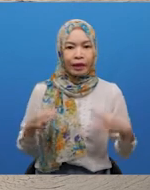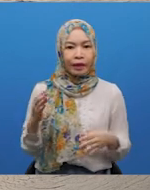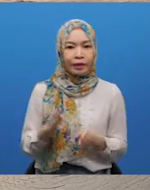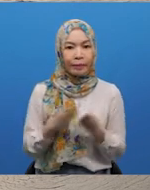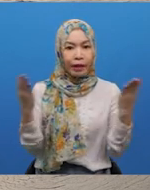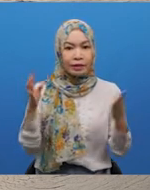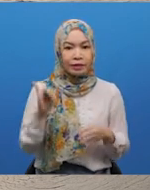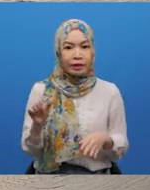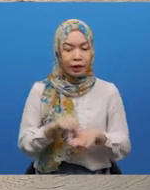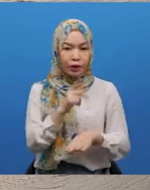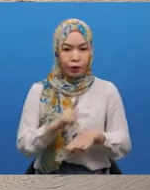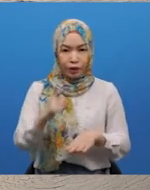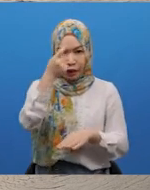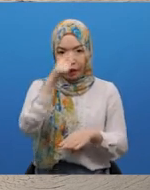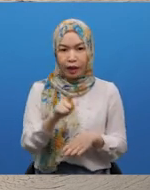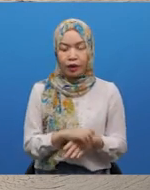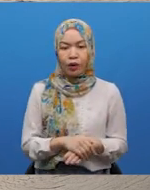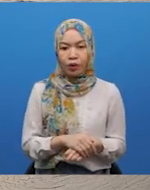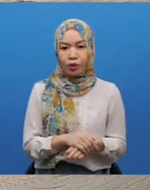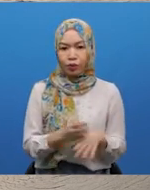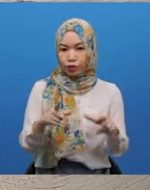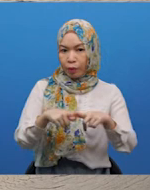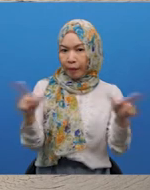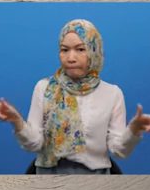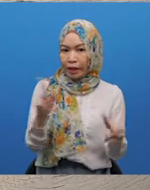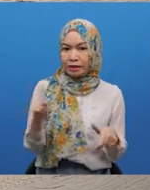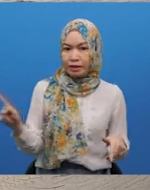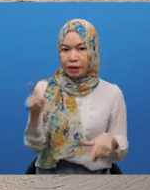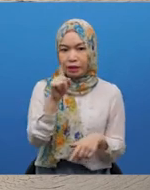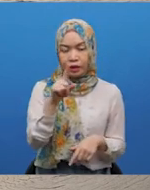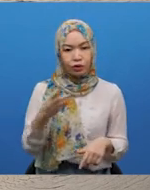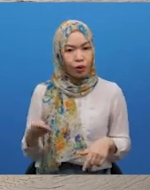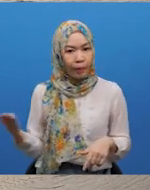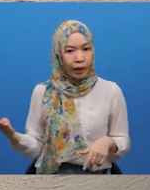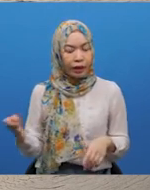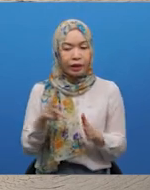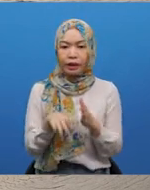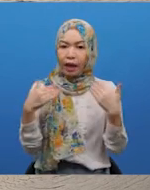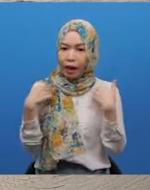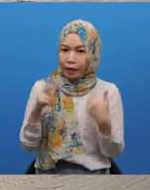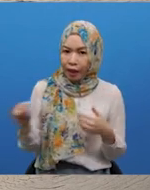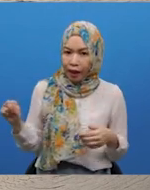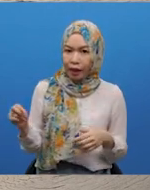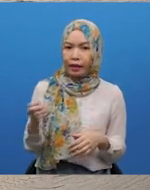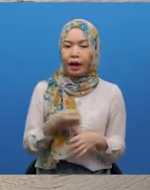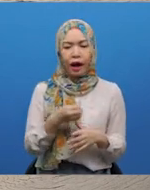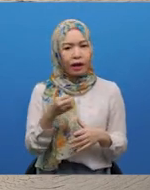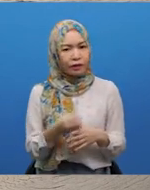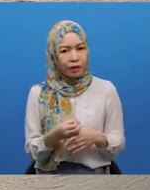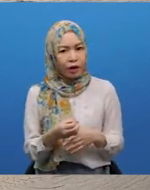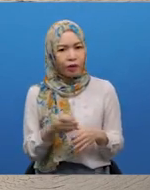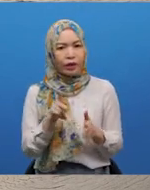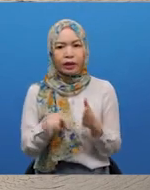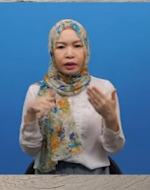yang digunakan untuk membandingkan sesuatu benda, keadaan atau suasana